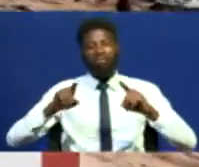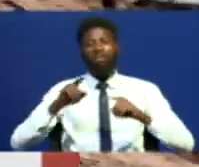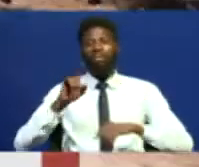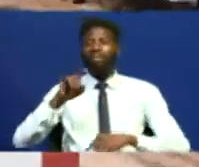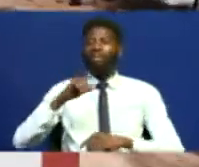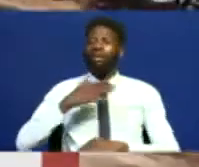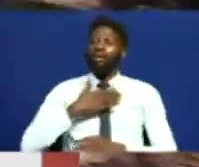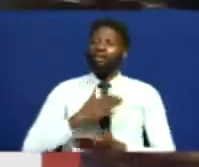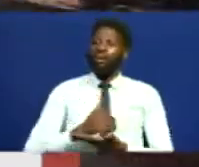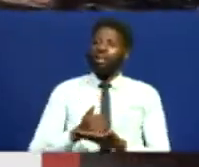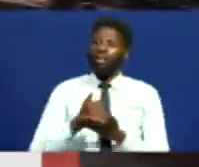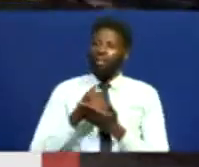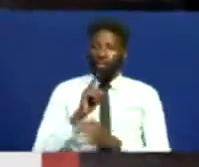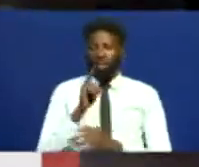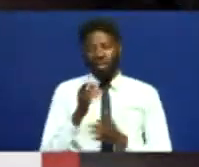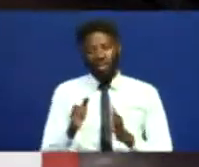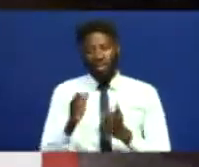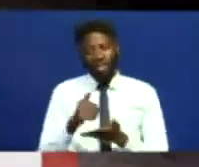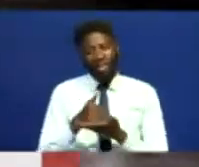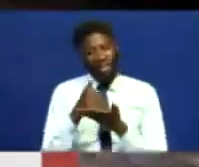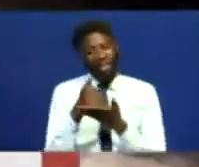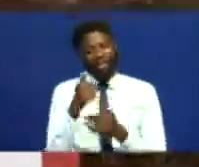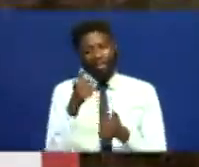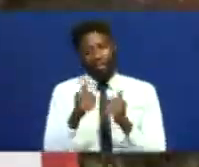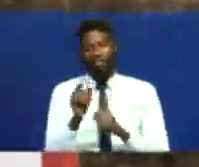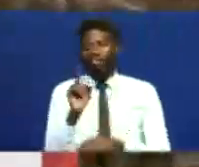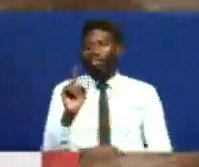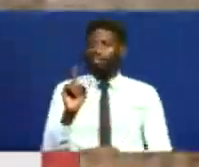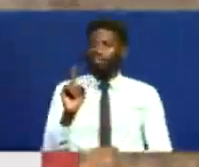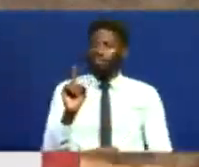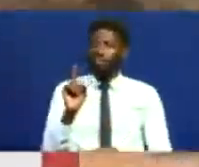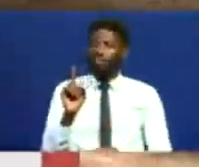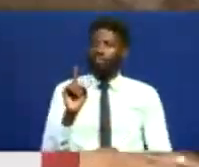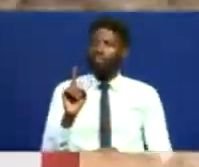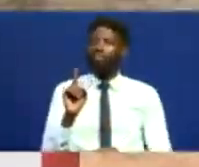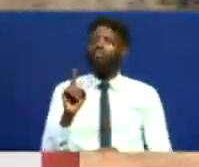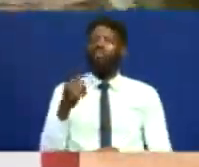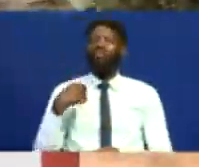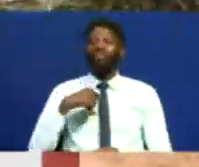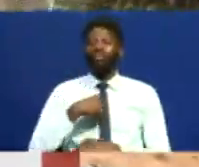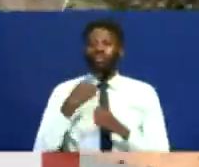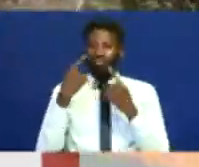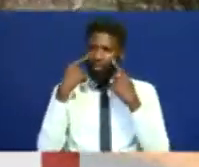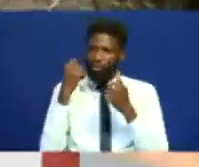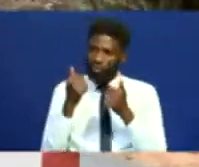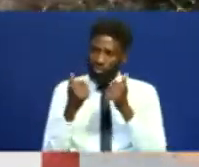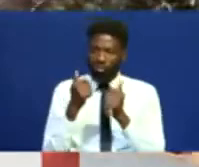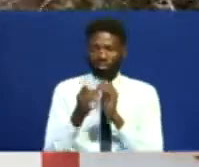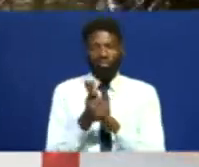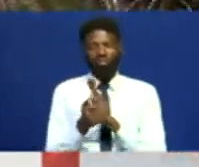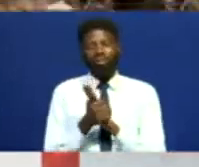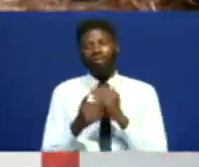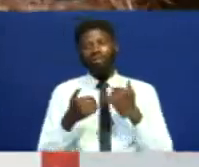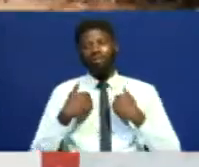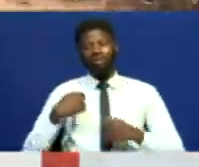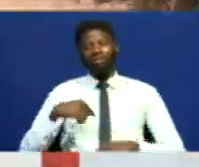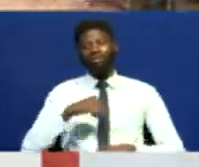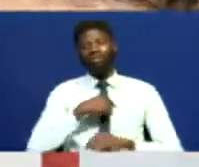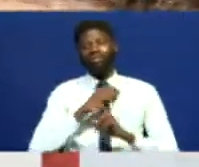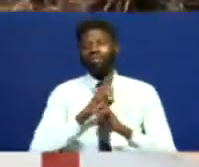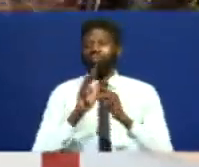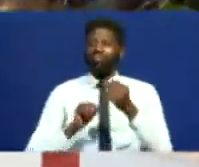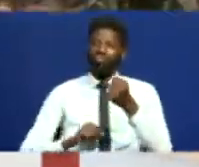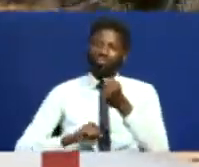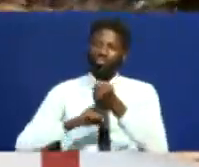njia moja ya kuwasaidia, number one ni kuangalia ni talenti gani wako nayo, and we are willing na we are ready to support